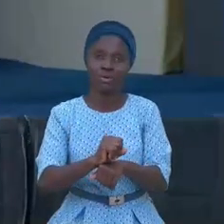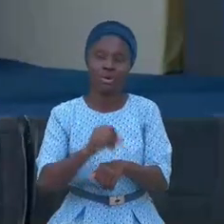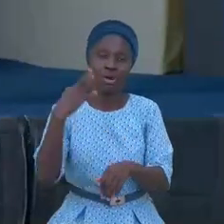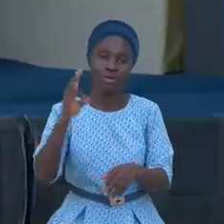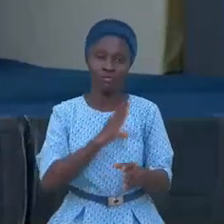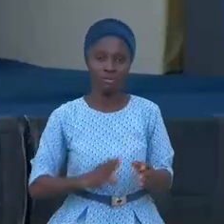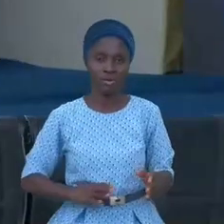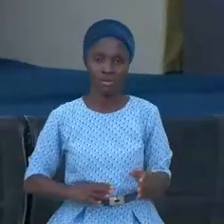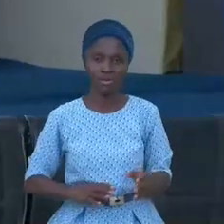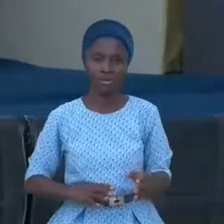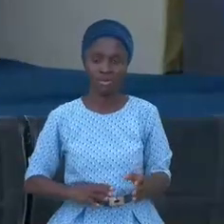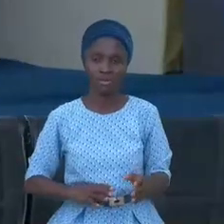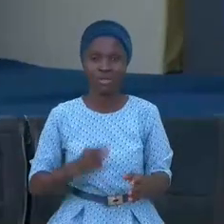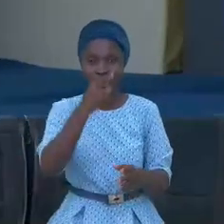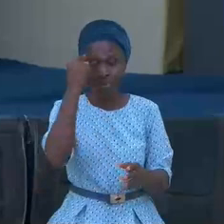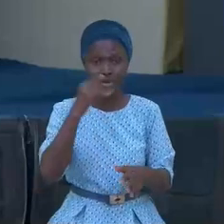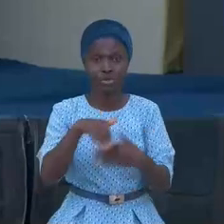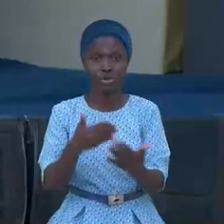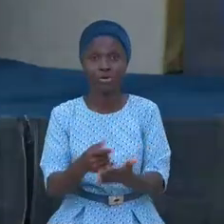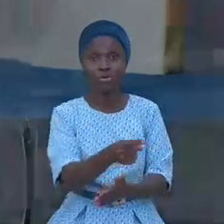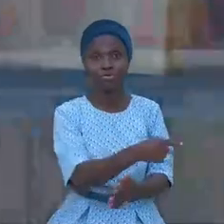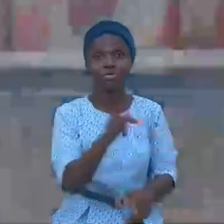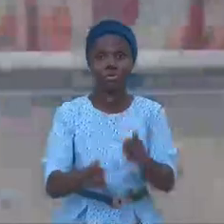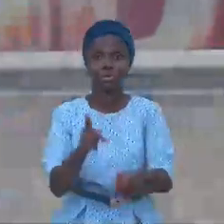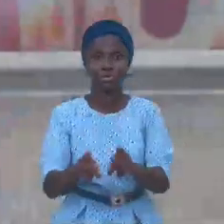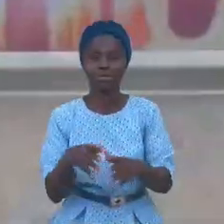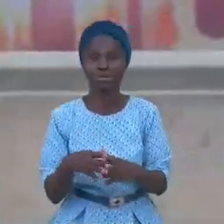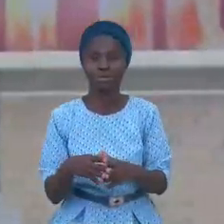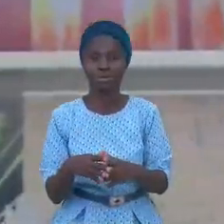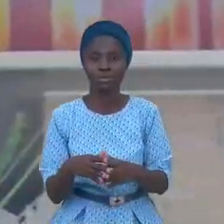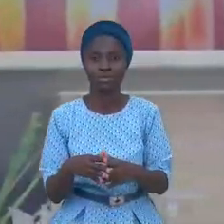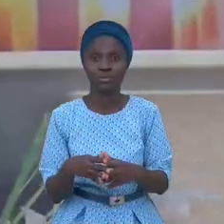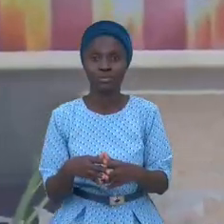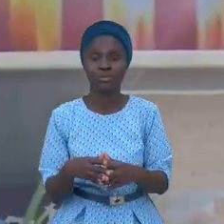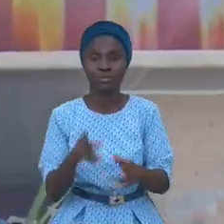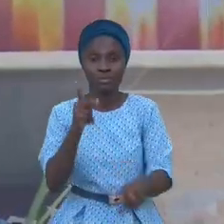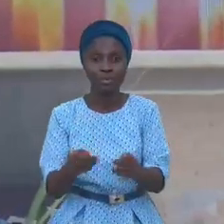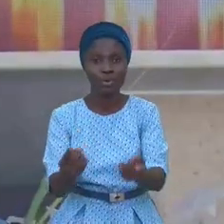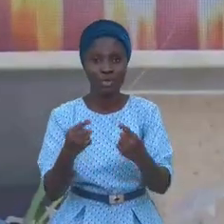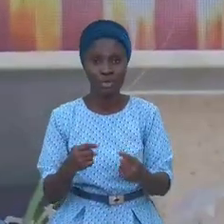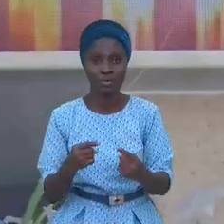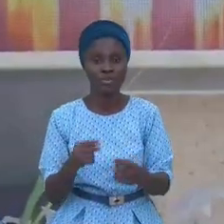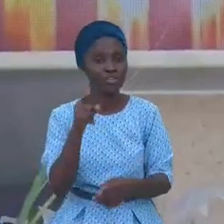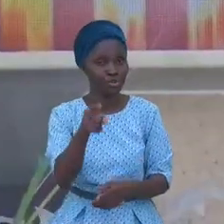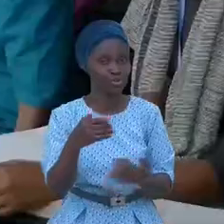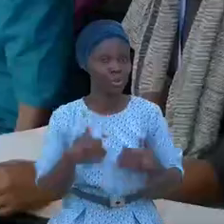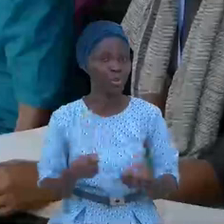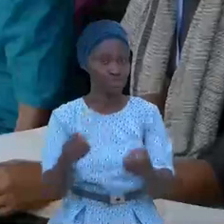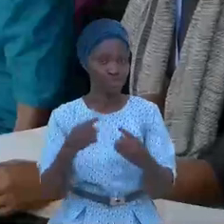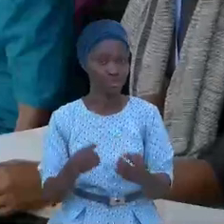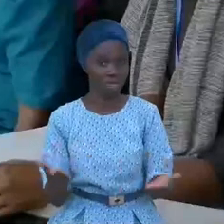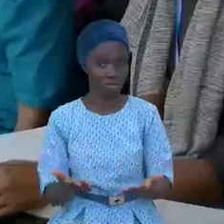produits parce que tous ces gens-là sont venus. Tu es venu déjà, tu es déjà